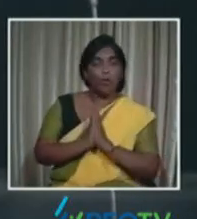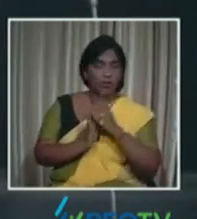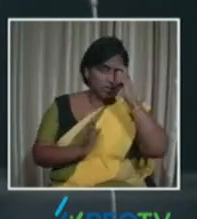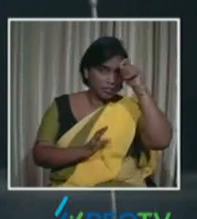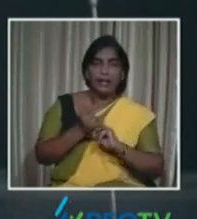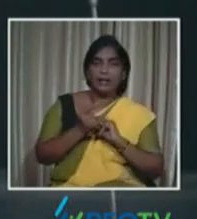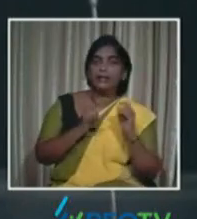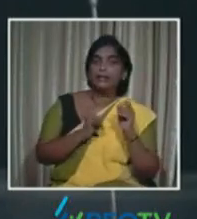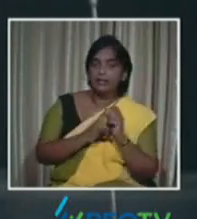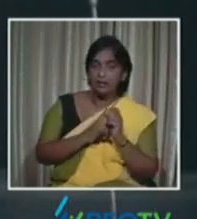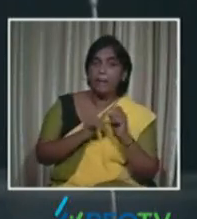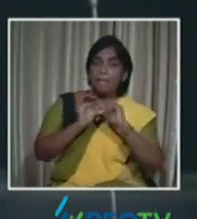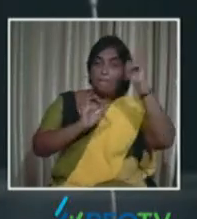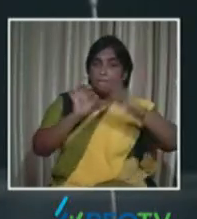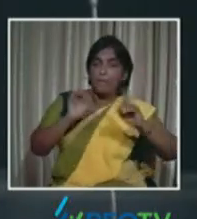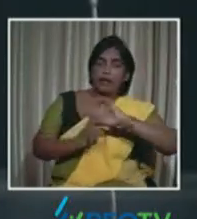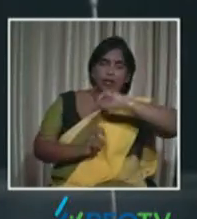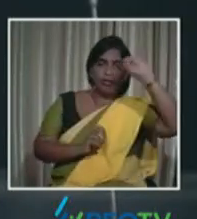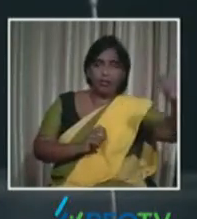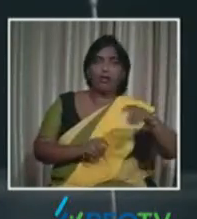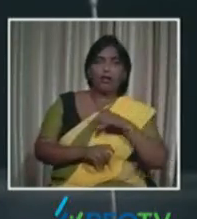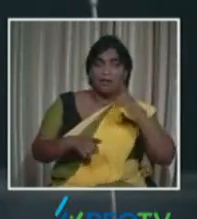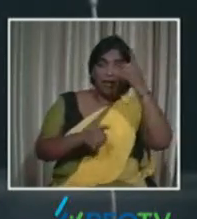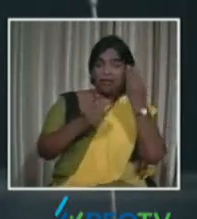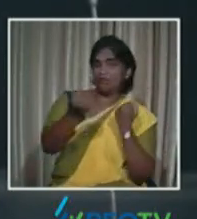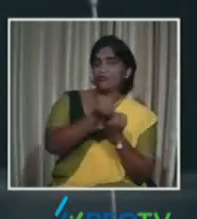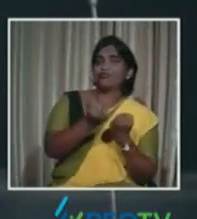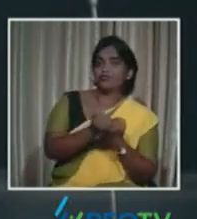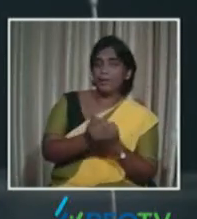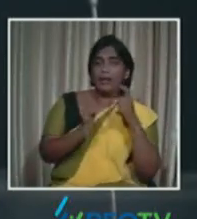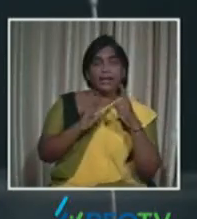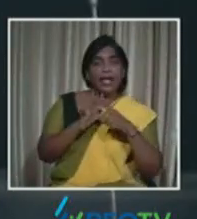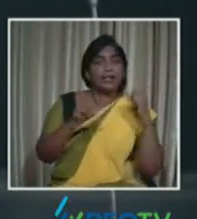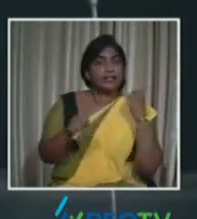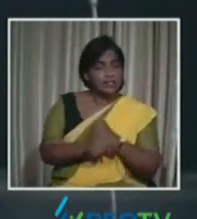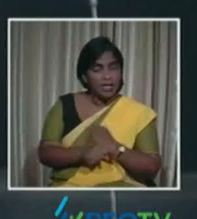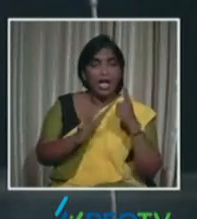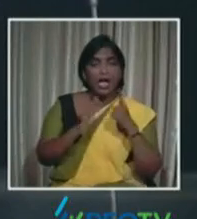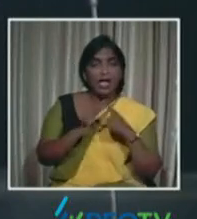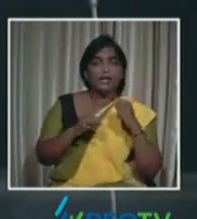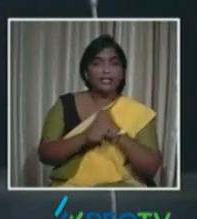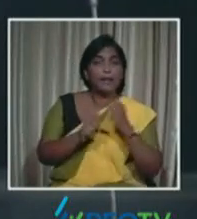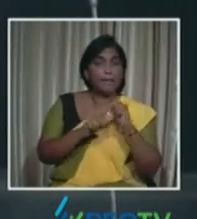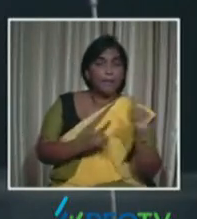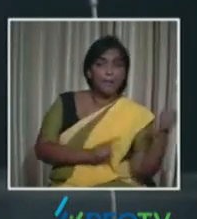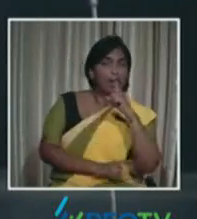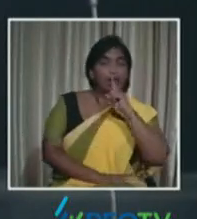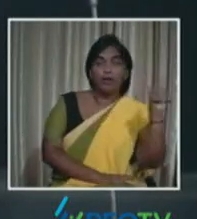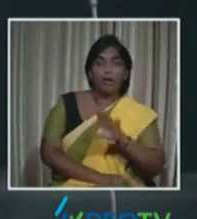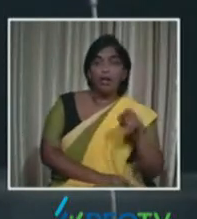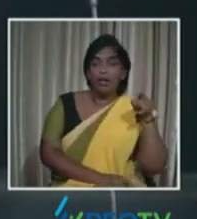මේ SSP ව මඩකලප වෙනවත්තල දිනවා මොකද පෑය 24ම බීලා ඉන්නේ මොහොත DIG කෙනෙක්වත් IGP වත් නෙමෙයි වෙඩි තියන්න කියලා නියෝගය දීලා තියෙන්නේ